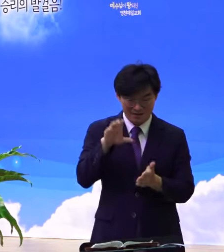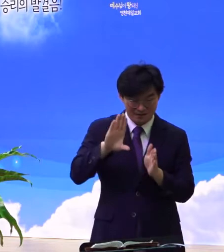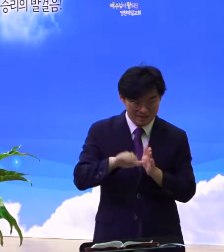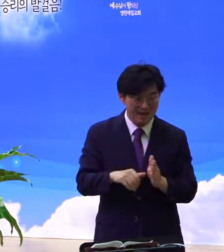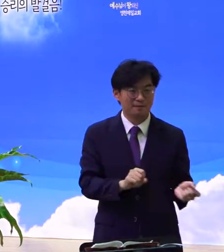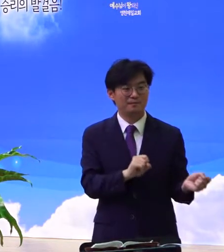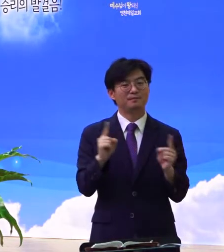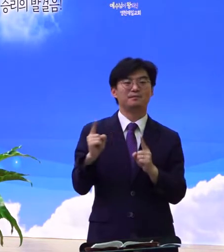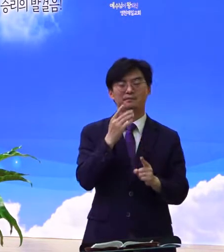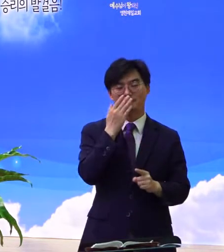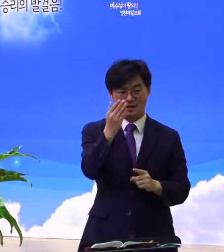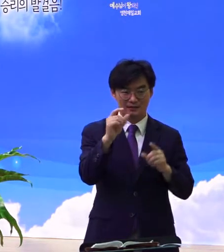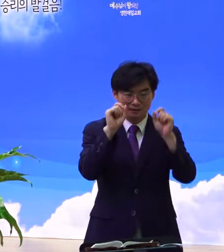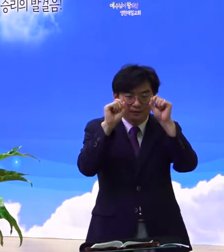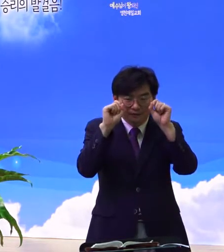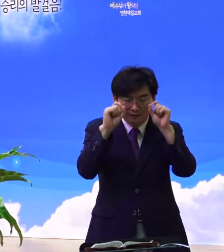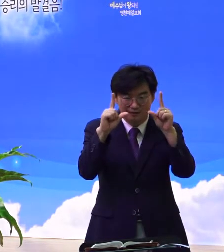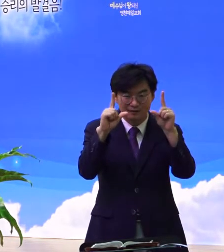살아나고 우리의 눈이 떠집니다.